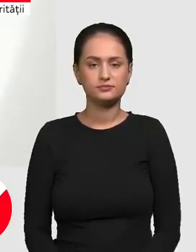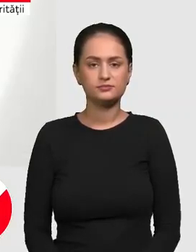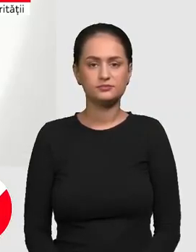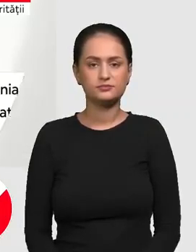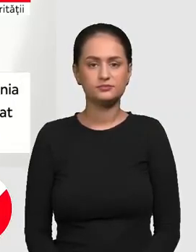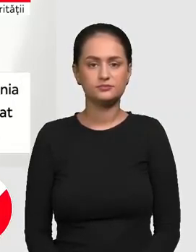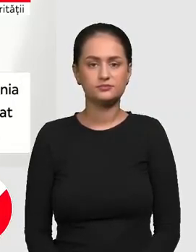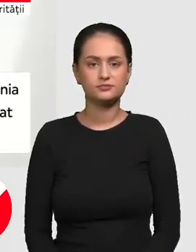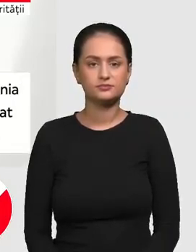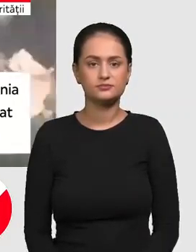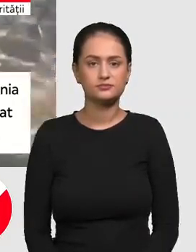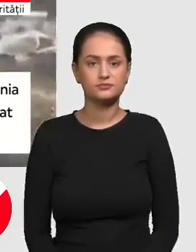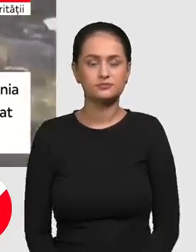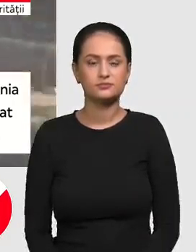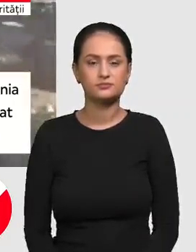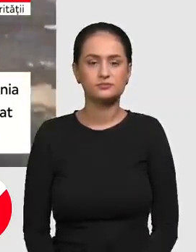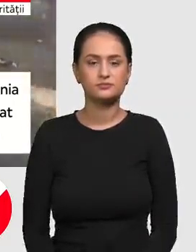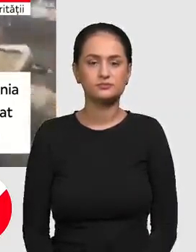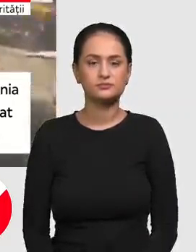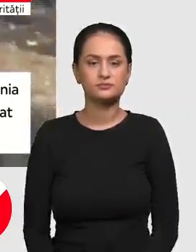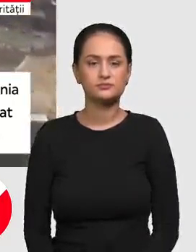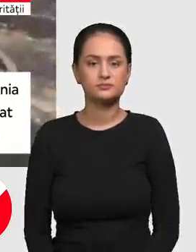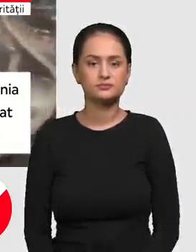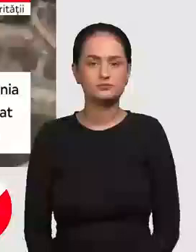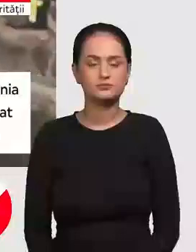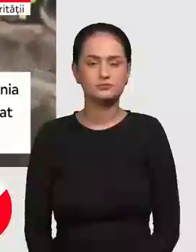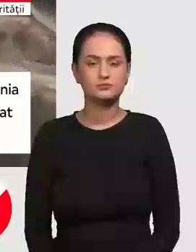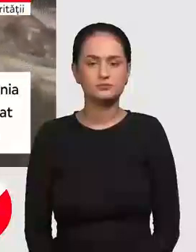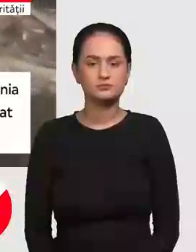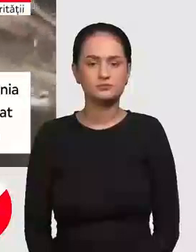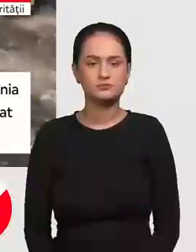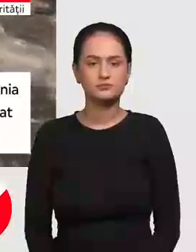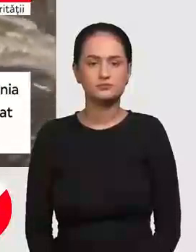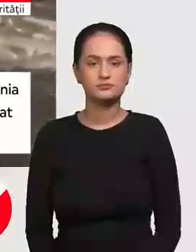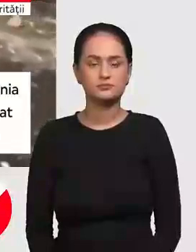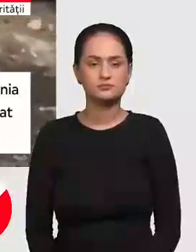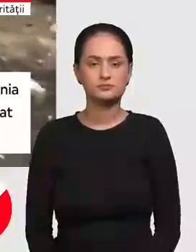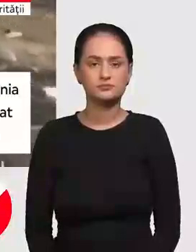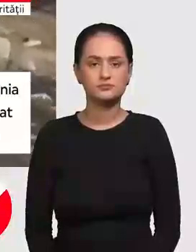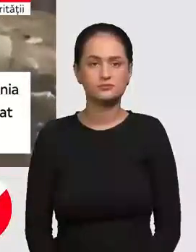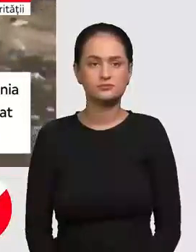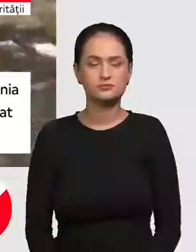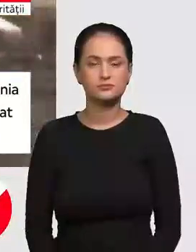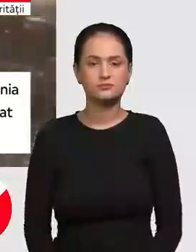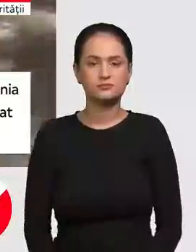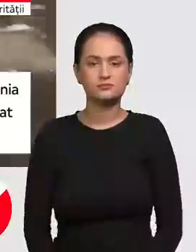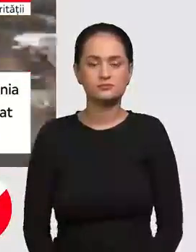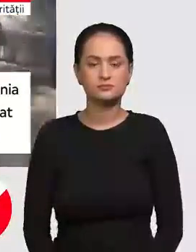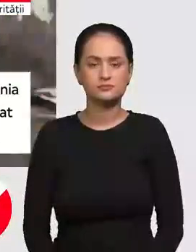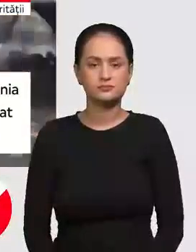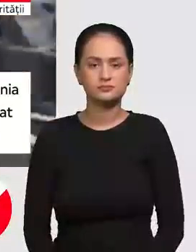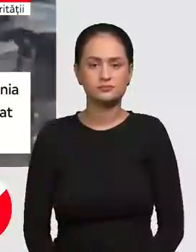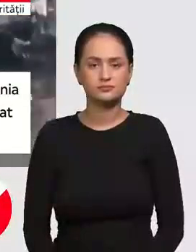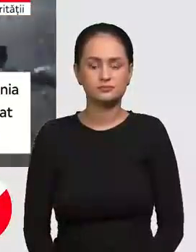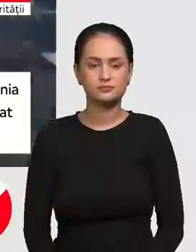zilnic al statului Major al Apărării din Ucraina aflăm că în ultimele 24 de ore au avut loc peste 60